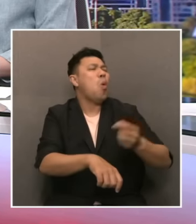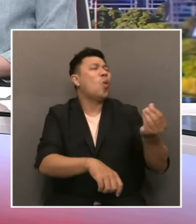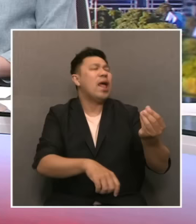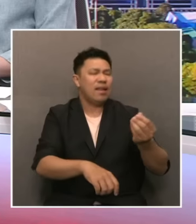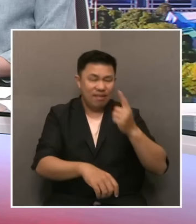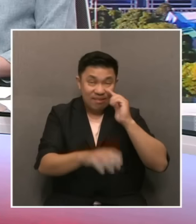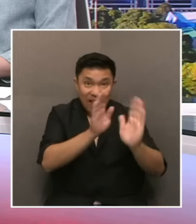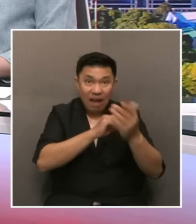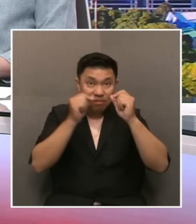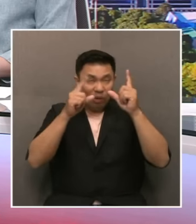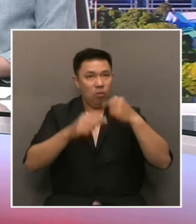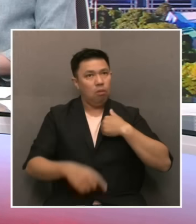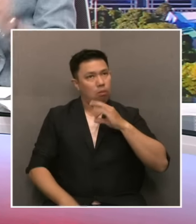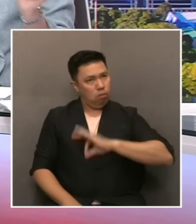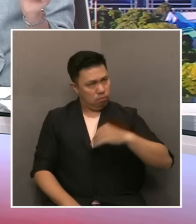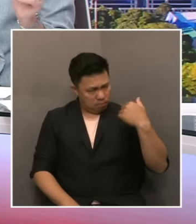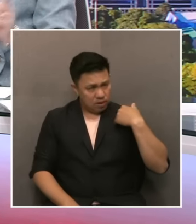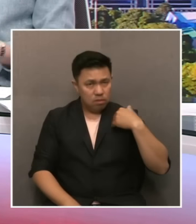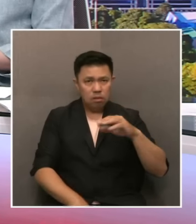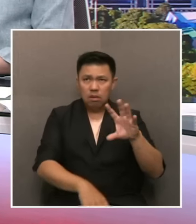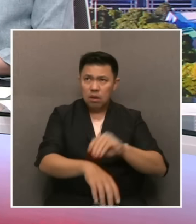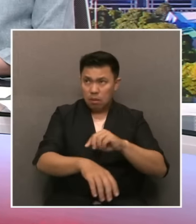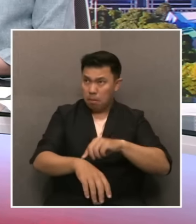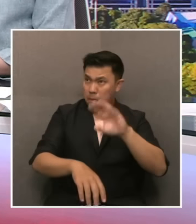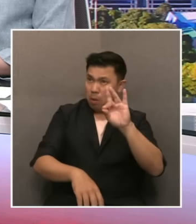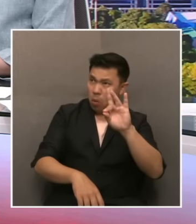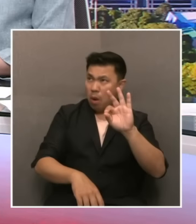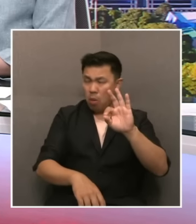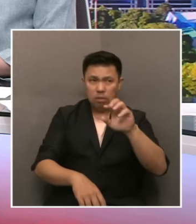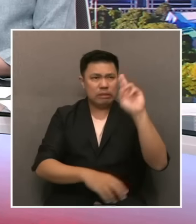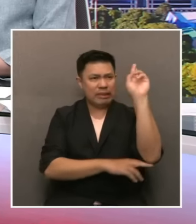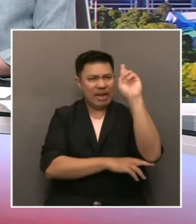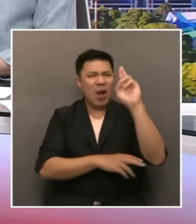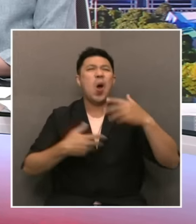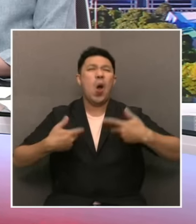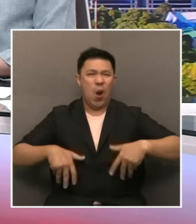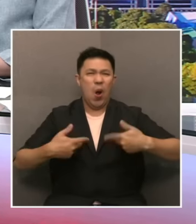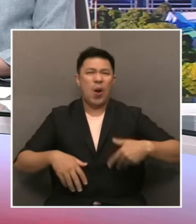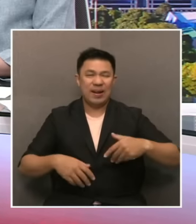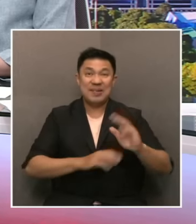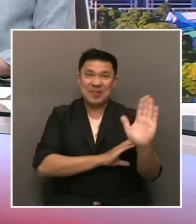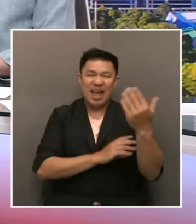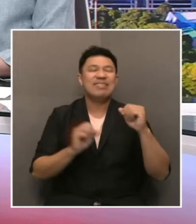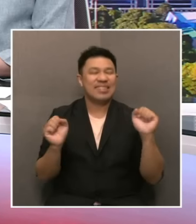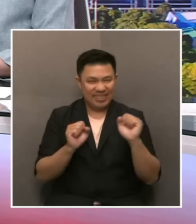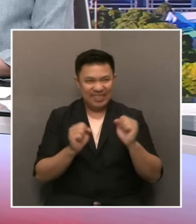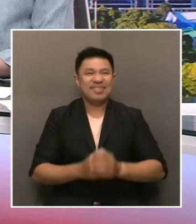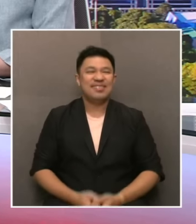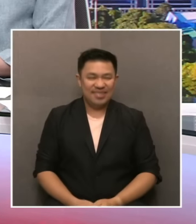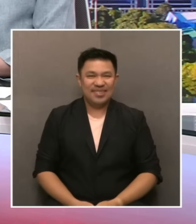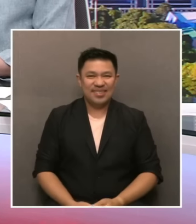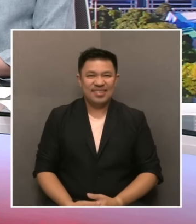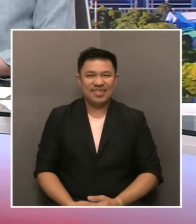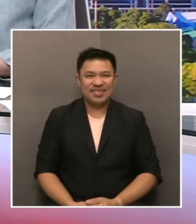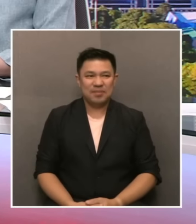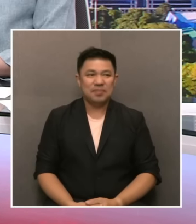ื่นเช้าจะเร่สมพดได้อยางแน่นอน8.9 โมงตรงนี้ก็ยัได้อยู่นะแต่เคี้ยงก็เหมือนเญิมอันนี้ก็เพ็ brieflyจุกต้องครัผม